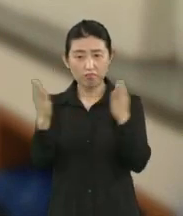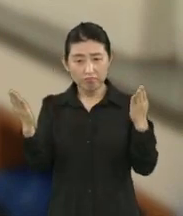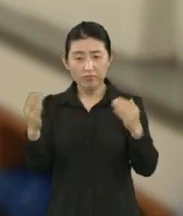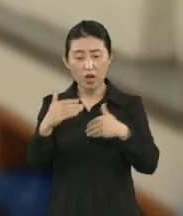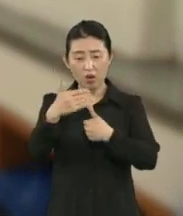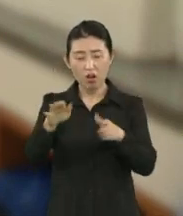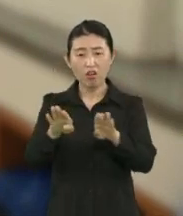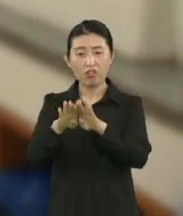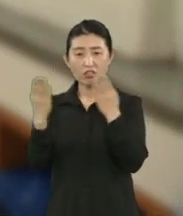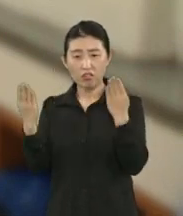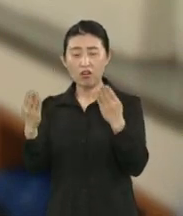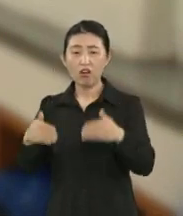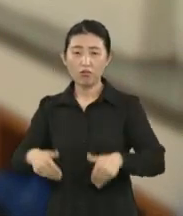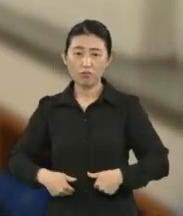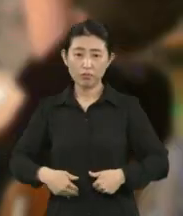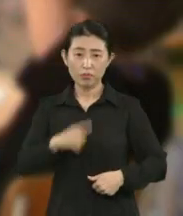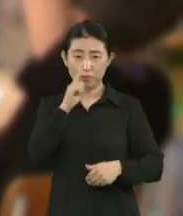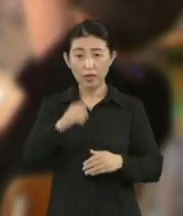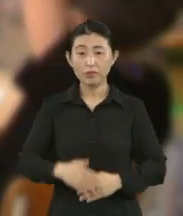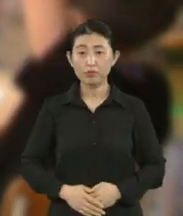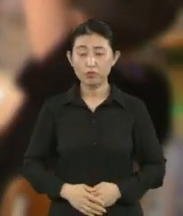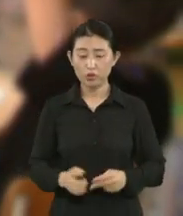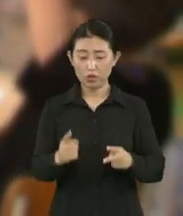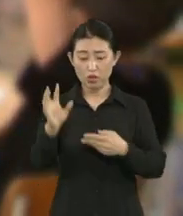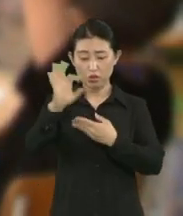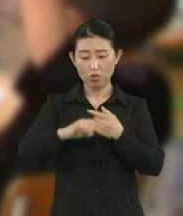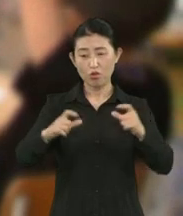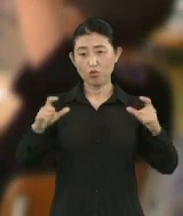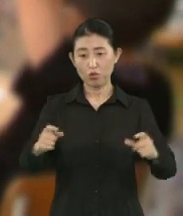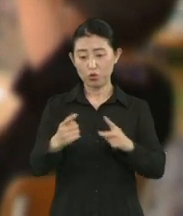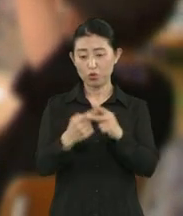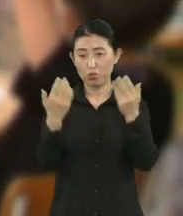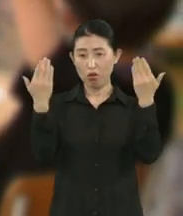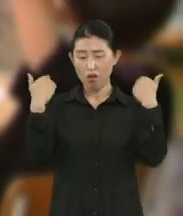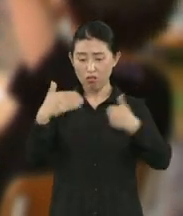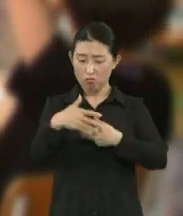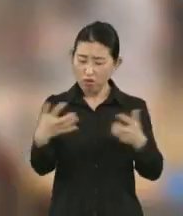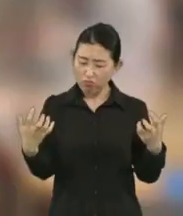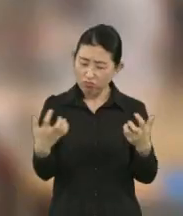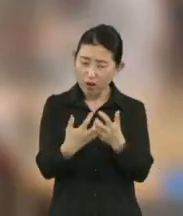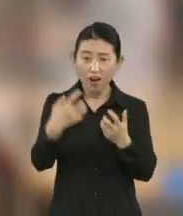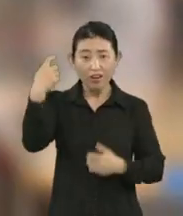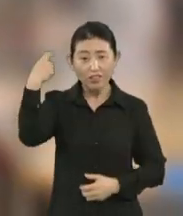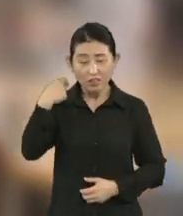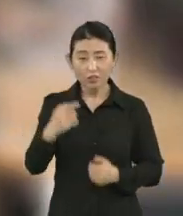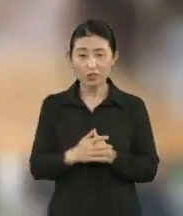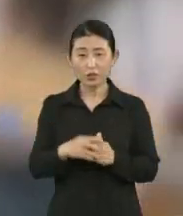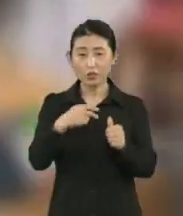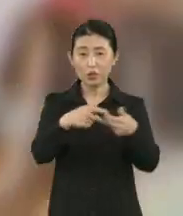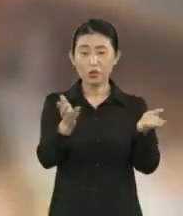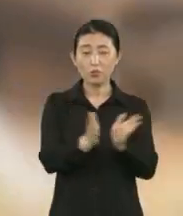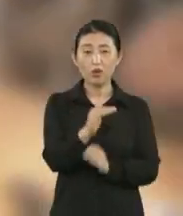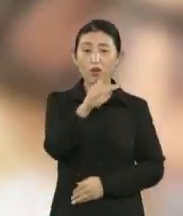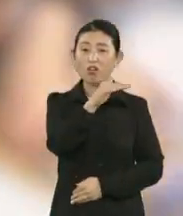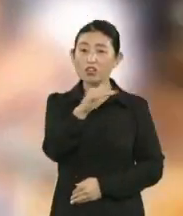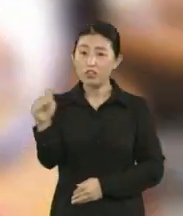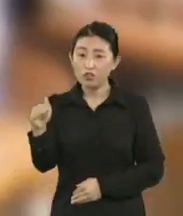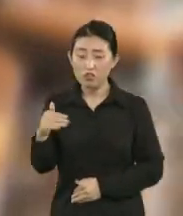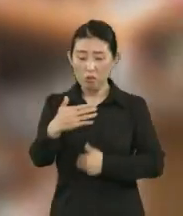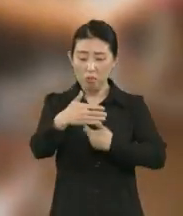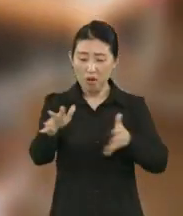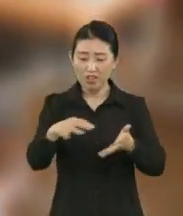대전 서구의 한 초등학교, 한눈에 봐도 교실이 좁아 보입니다. 교육부 기준 학급당 30명이